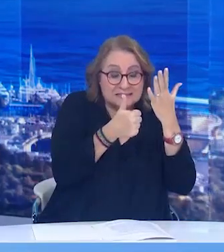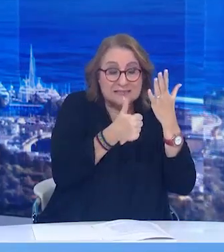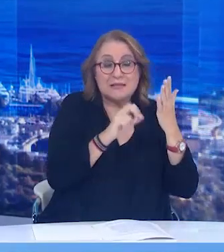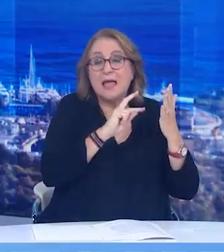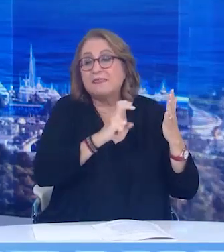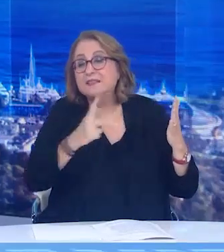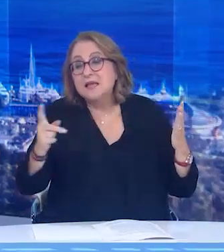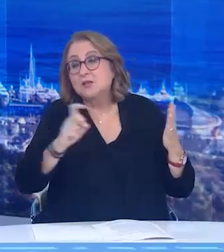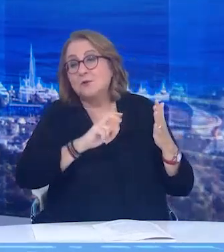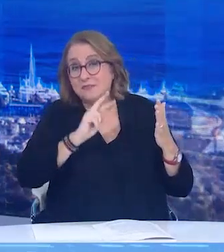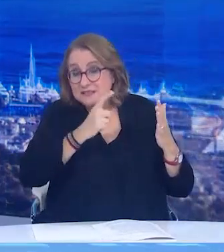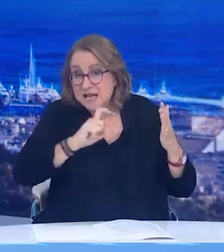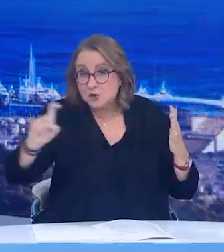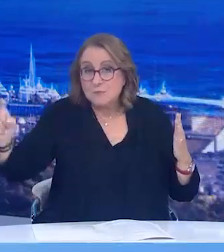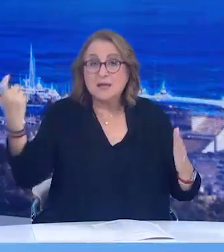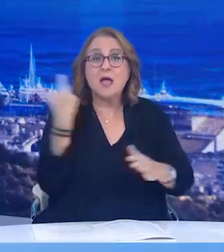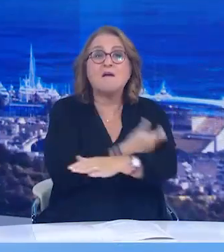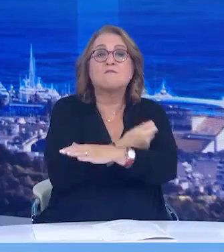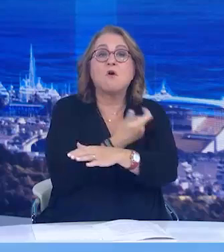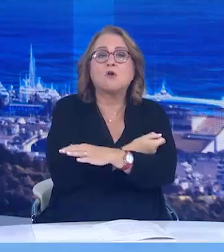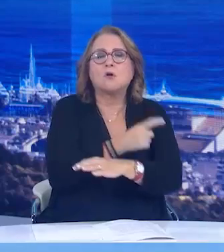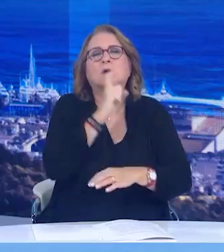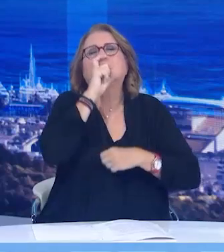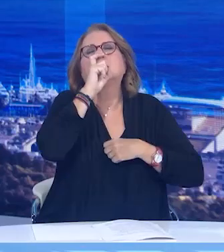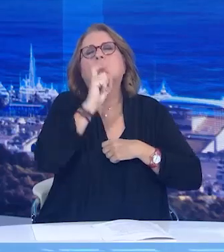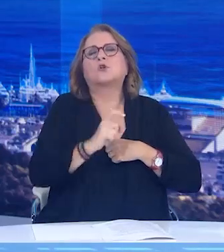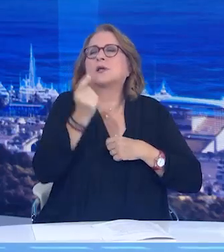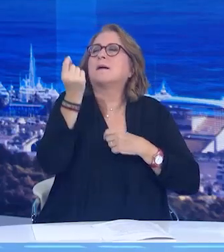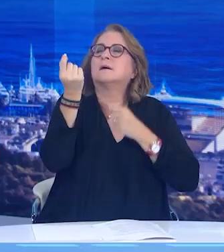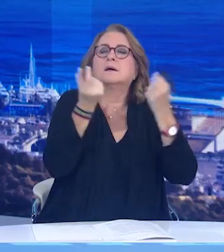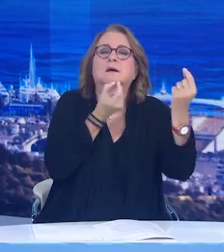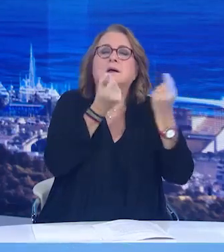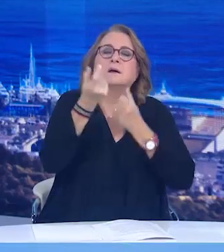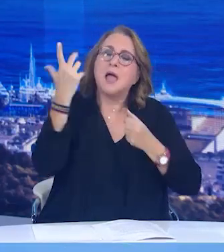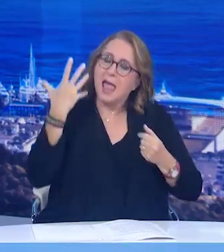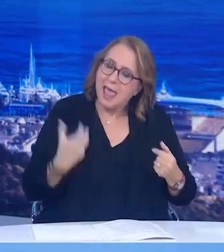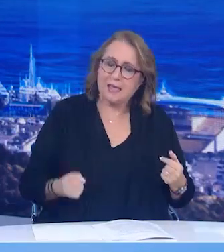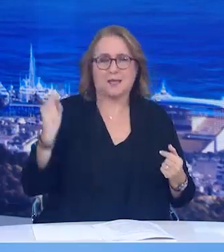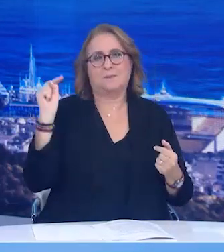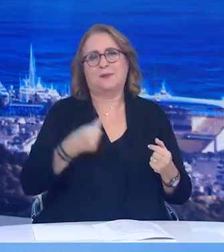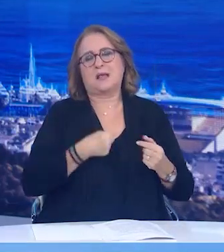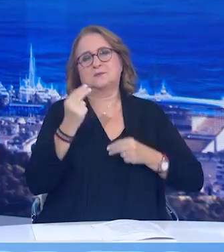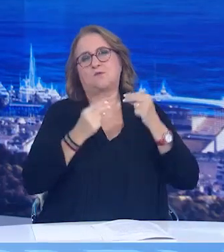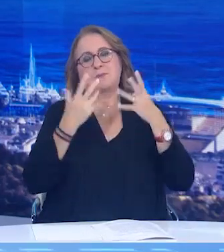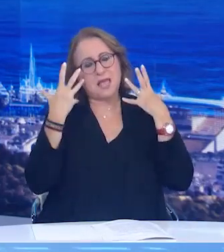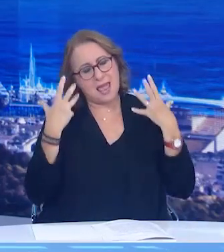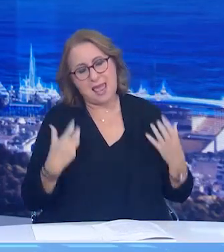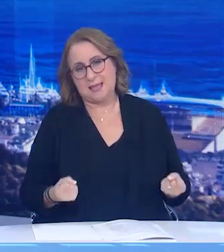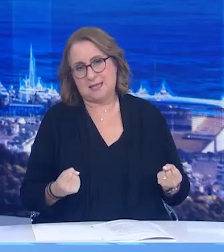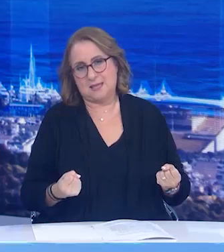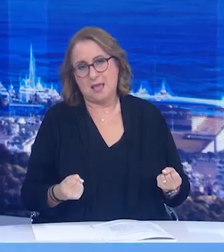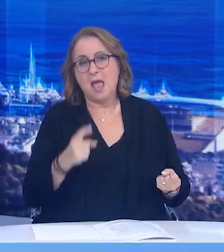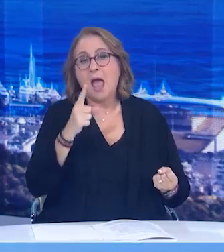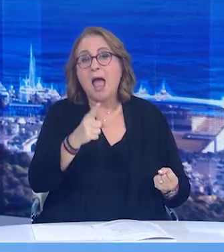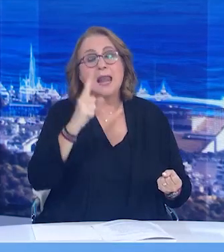παρενέργειες. Όπως είπε ο Υπουργός, πάντα κοιτάμε το κόστος όφελος. Και επιπλέον, να μην ξεχνάτε ότι η χρονική συσχέτιση δεν είναι απαραίτητα